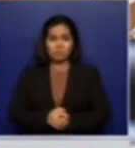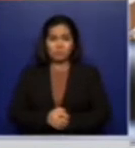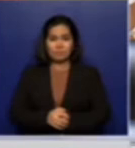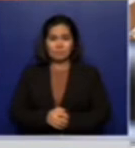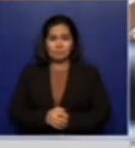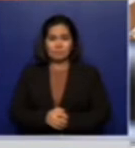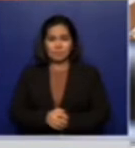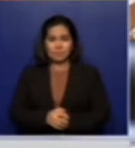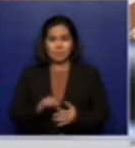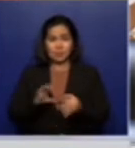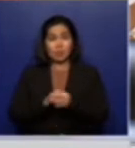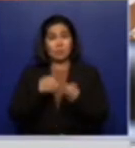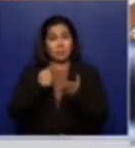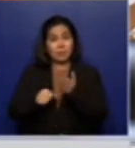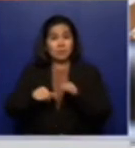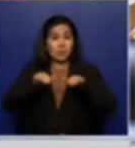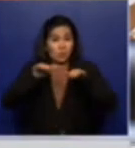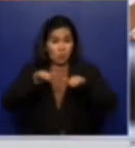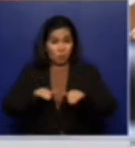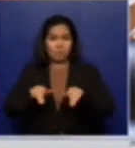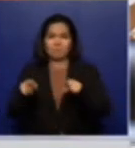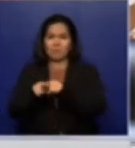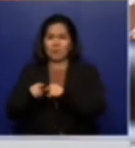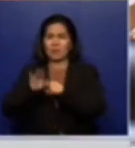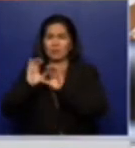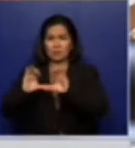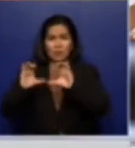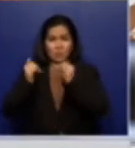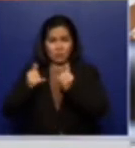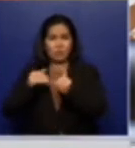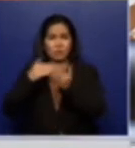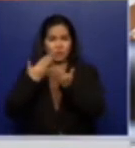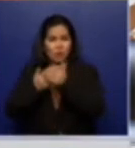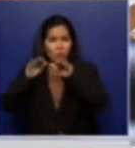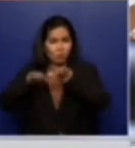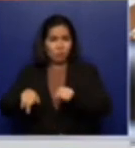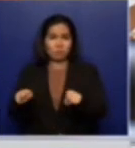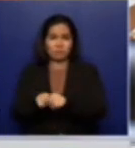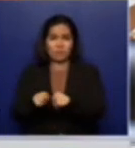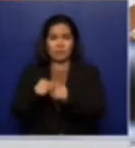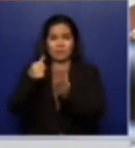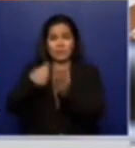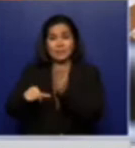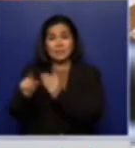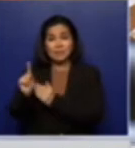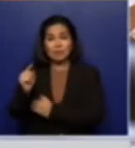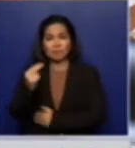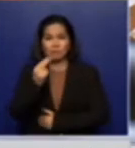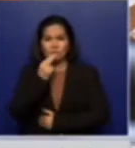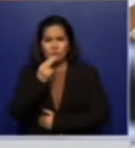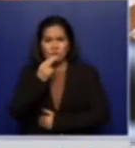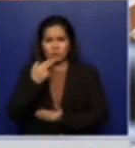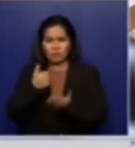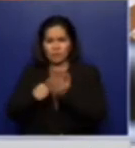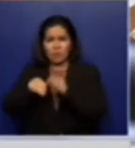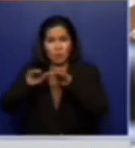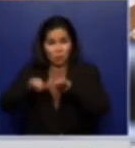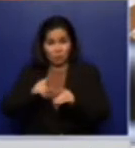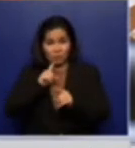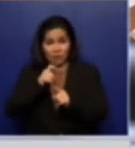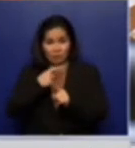เรื่องลดภาษีของท่านก็ลดครับรัฐบาลท่านลดภาษีบุหรี่ไงฮะแล้วกำไรหรือเปล่า